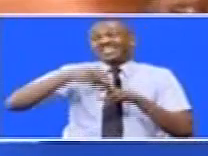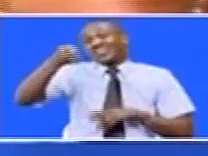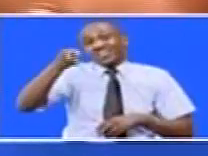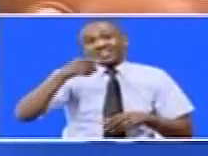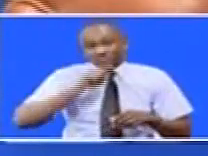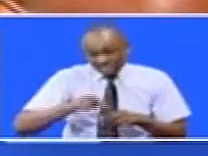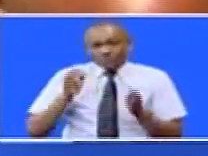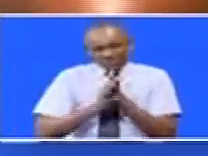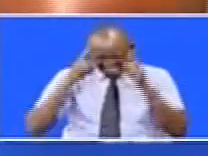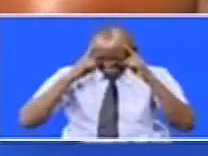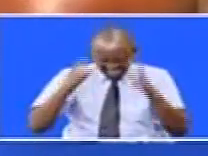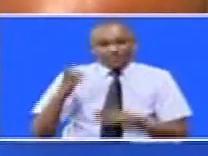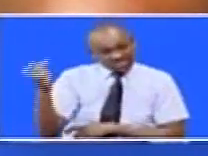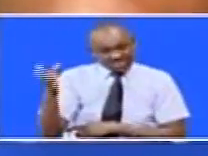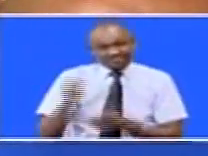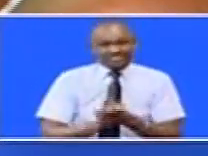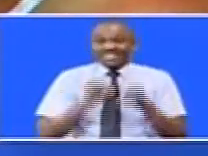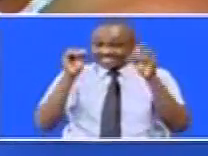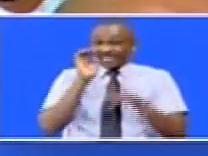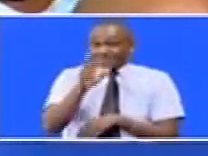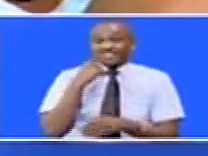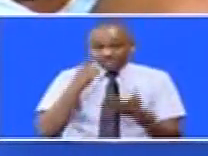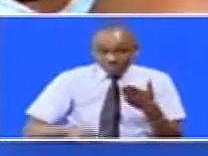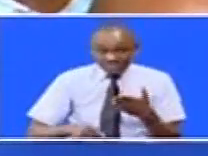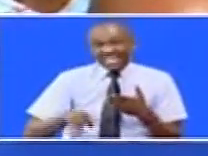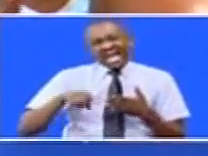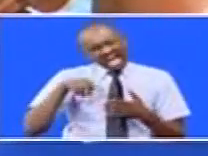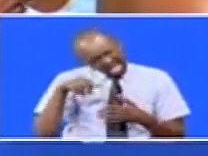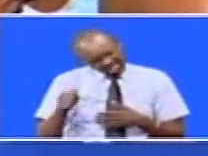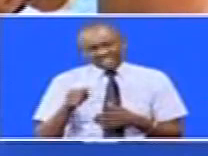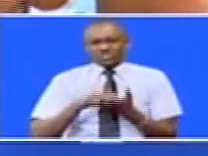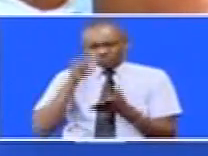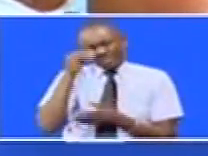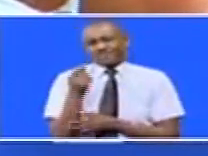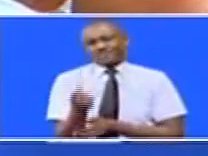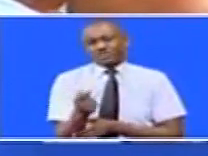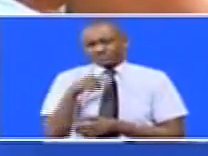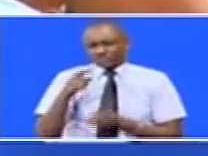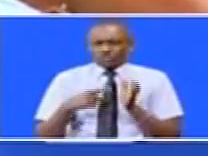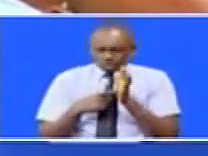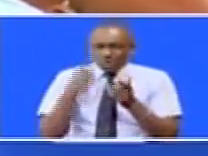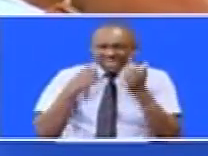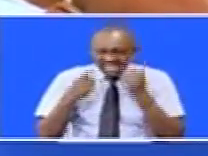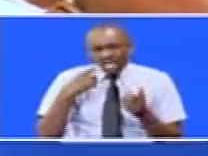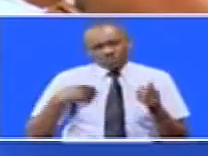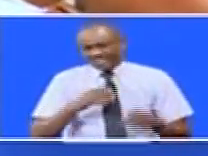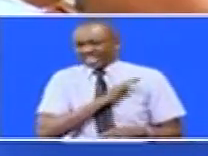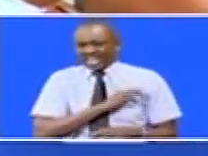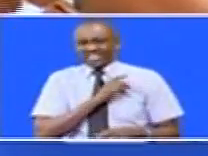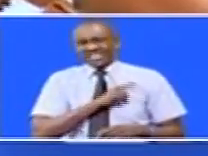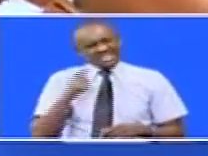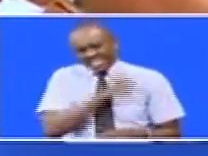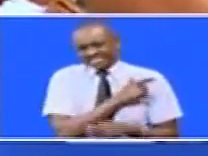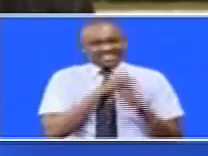wamejipanga na utundu wao. Mwalimu wao anasema kuhusu unadra wa wanafunzi kuonyesha lialia na ulegevu siku yao ya